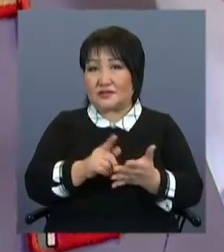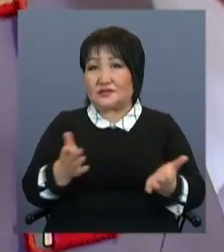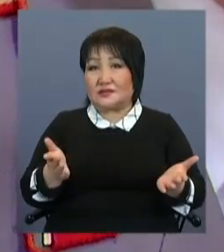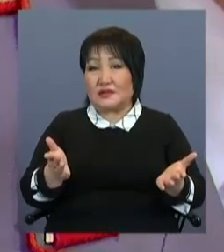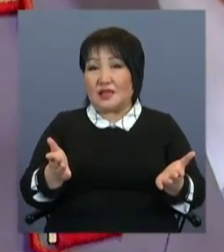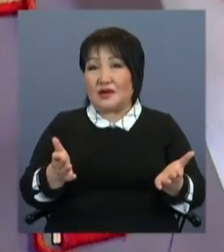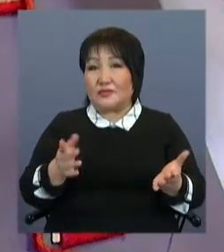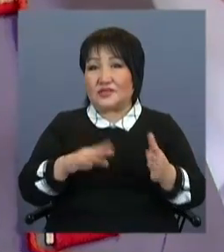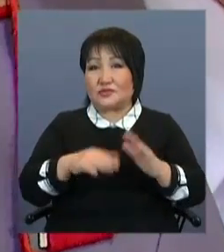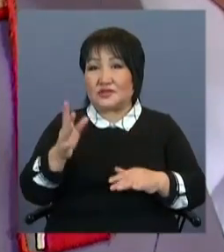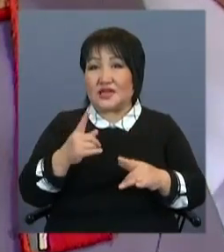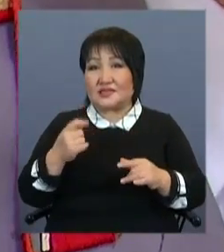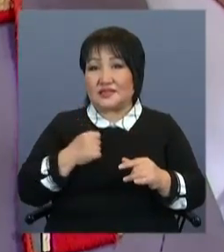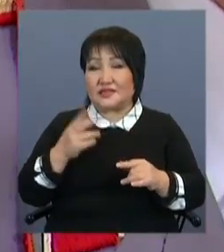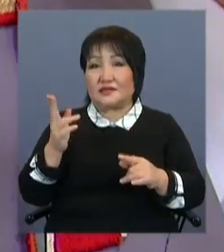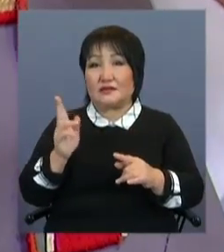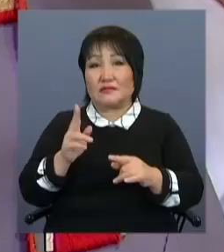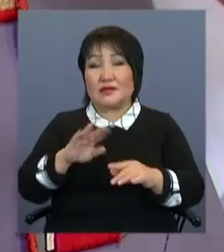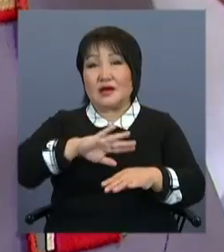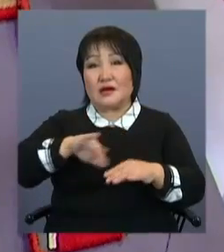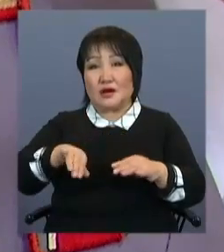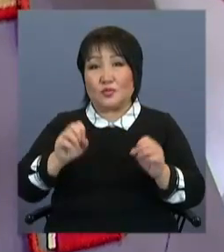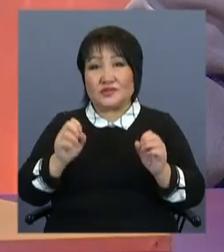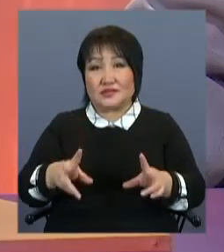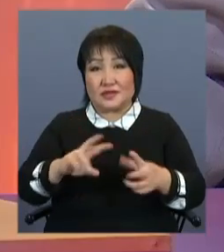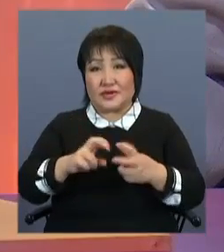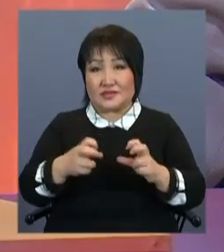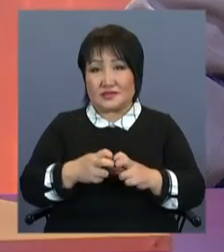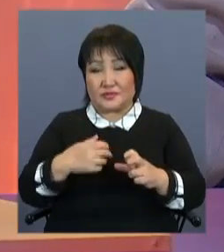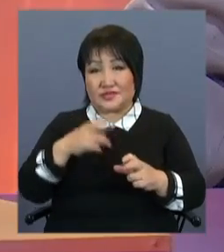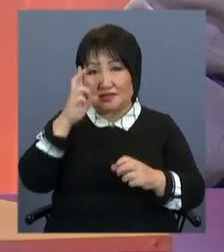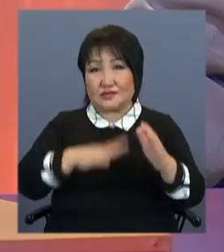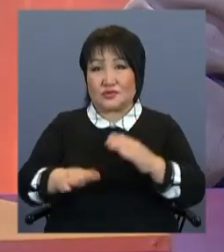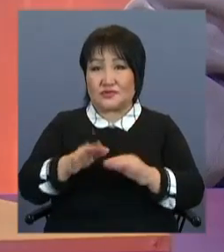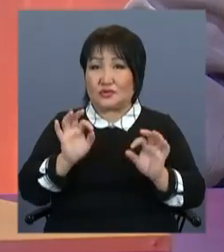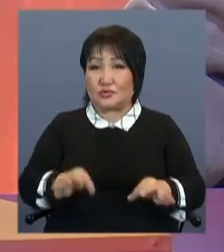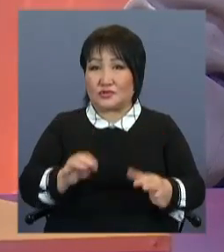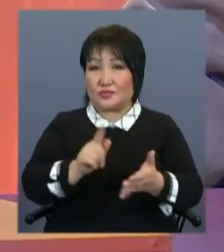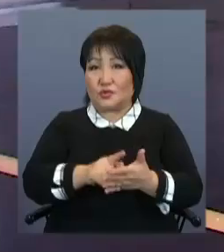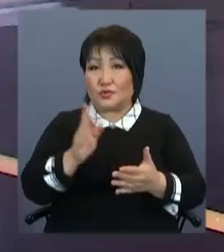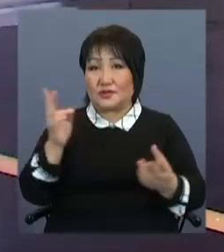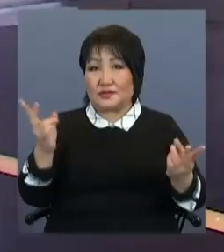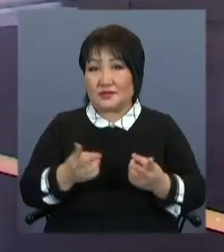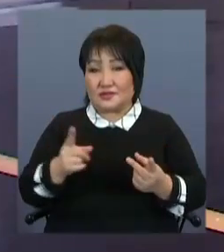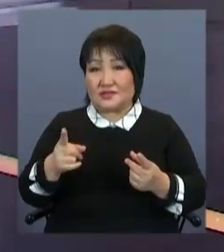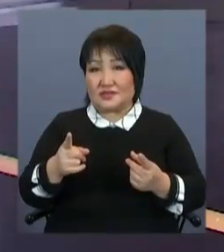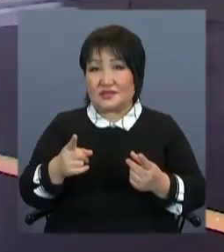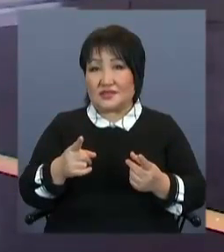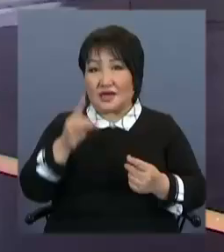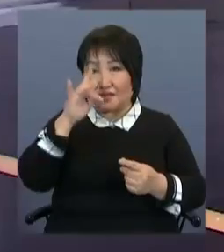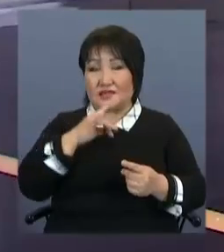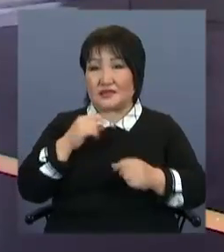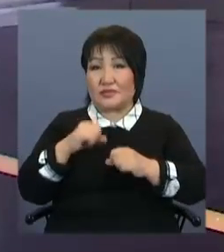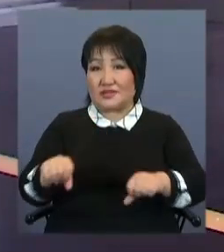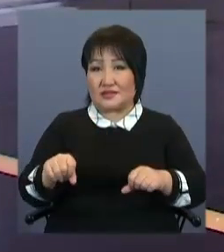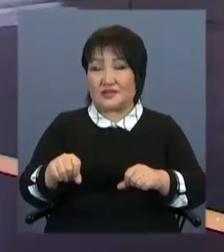елімізде әскери қауіпсіздік мәселесі дұрыс болу керек. Білуімше, сіз қазақтың қас батыры Бауыржан Момышұлының батасын